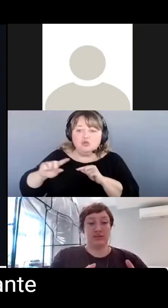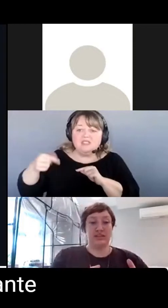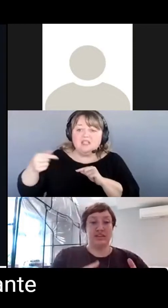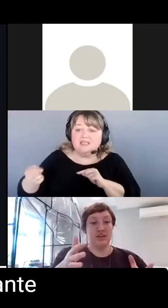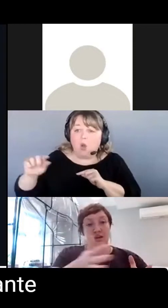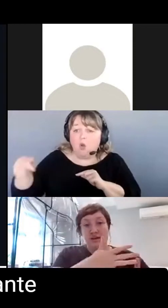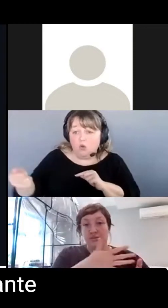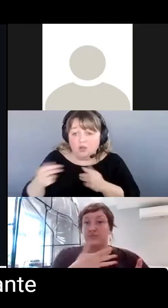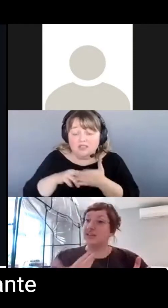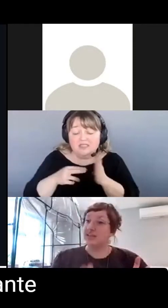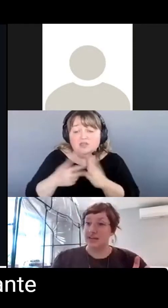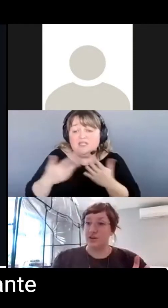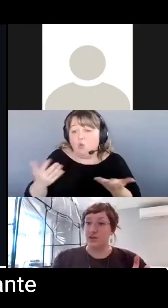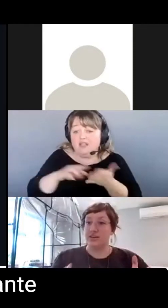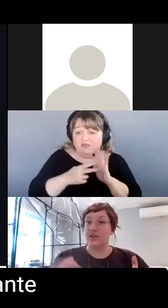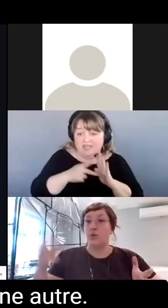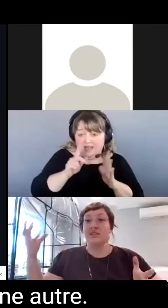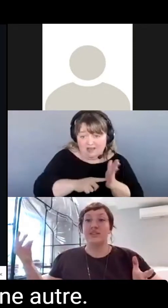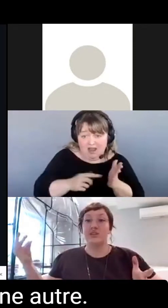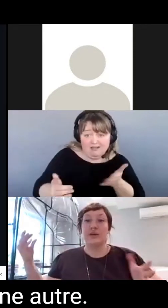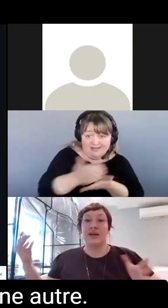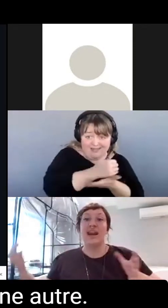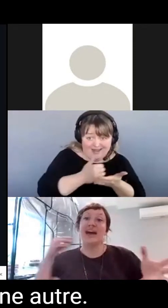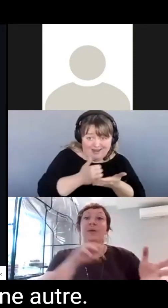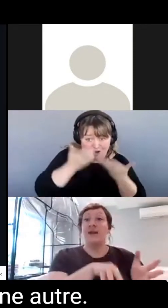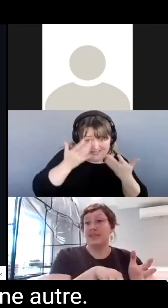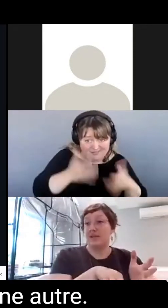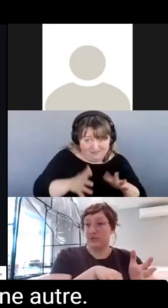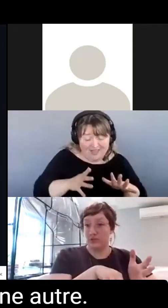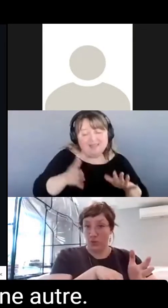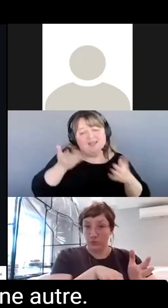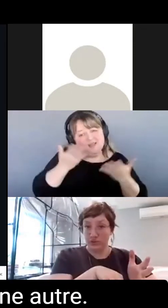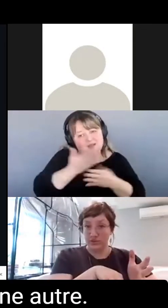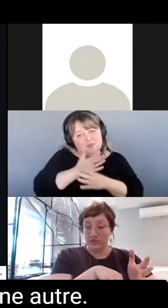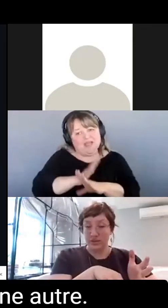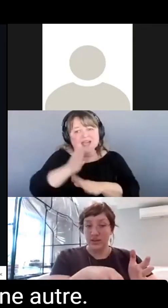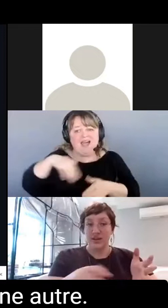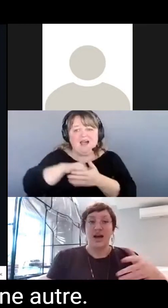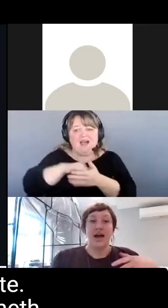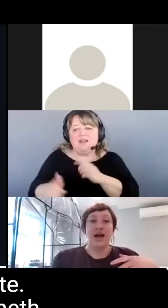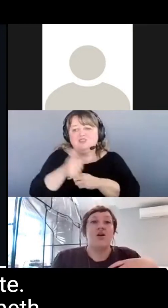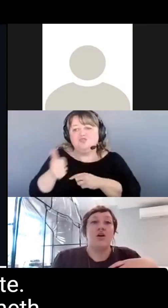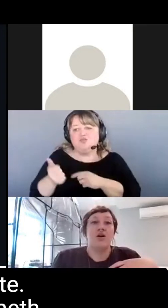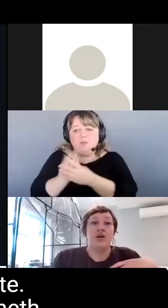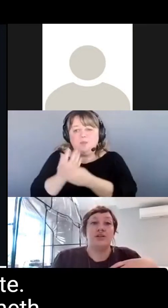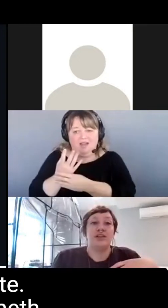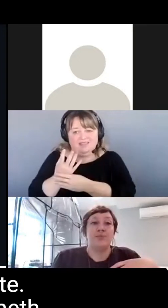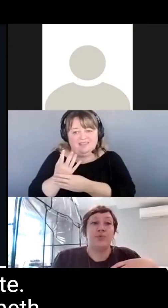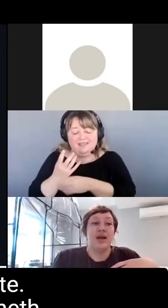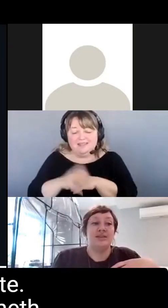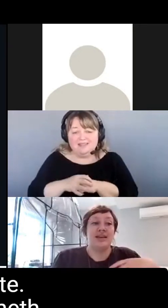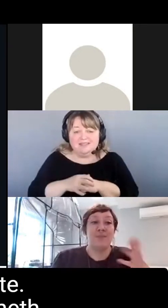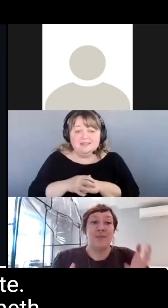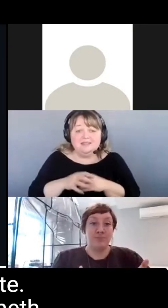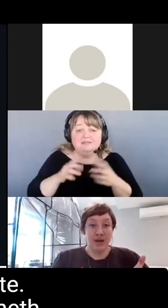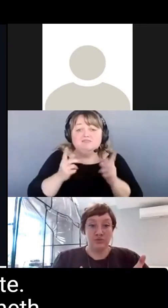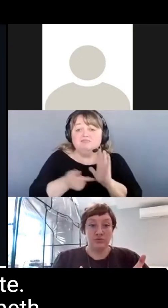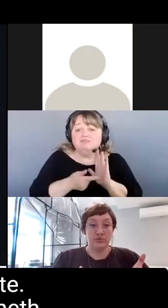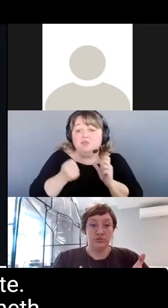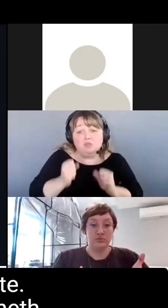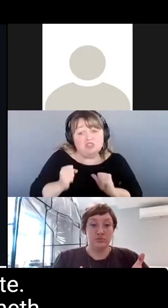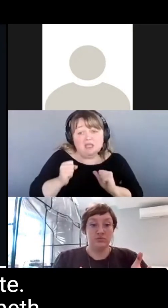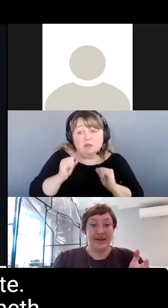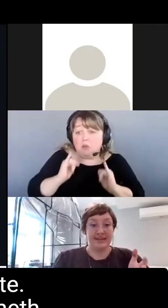une plante qui est finie d'être récoltée, on est déjà prêt à la remplacer avec une autre. Alors, ça peut être la même